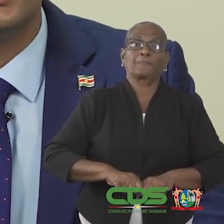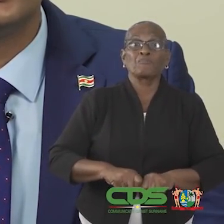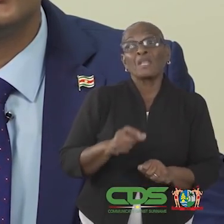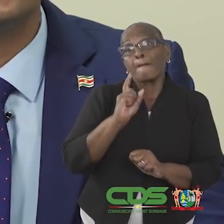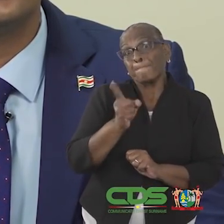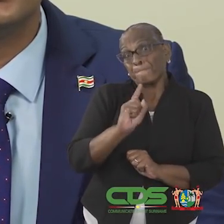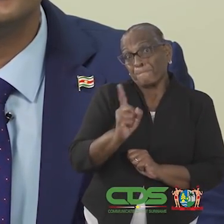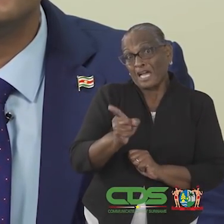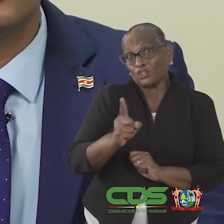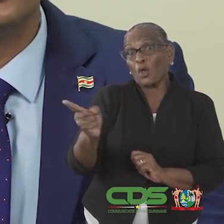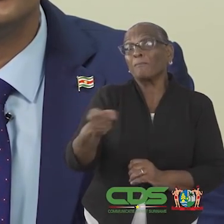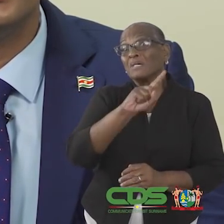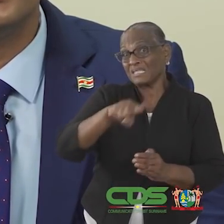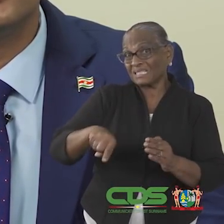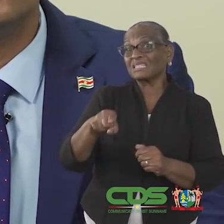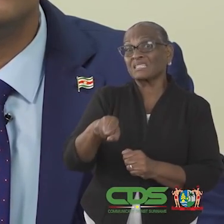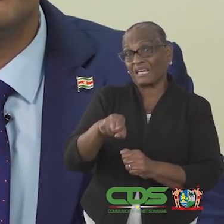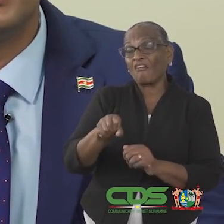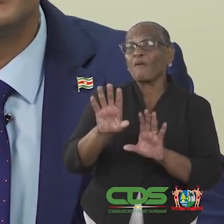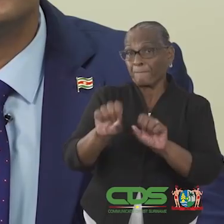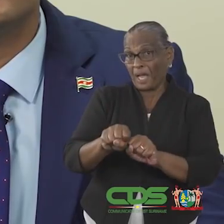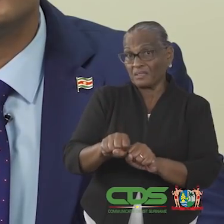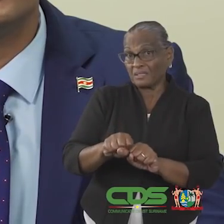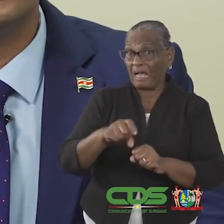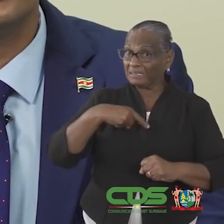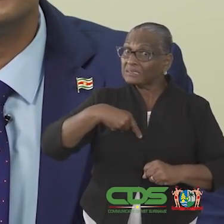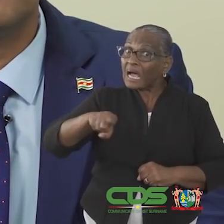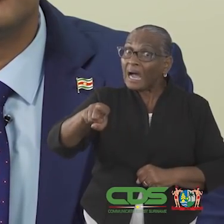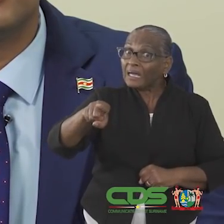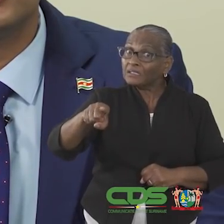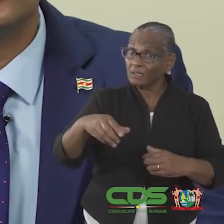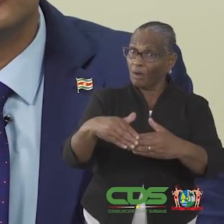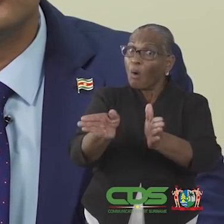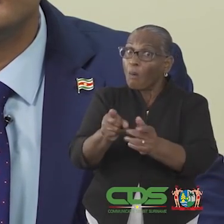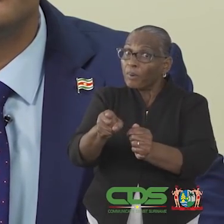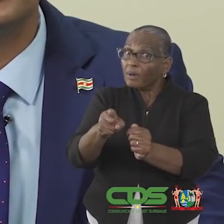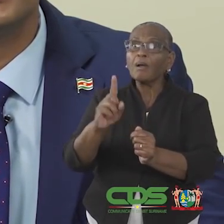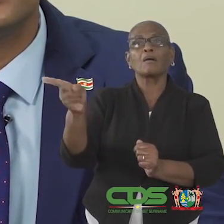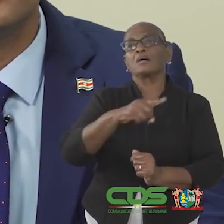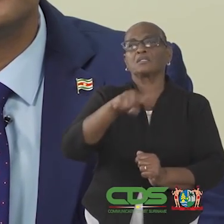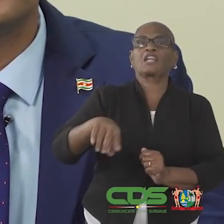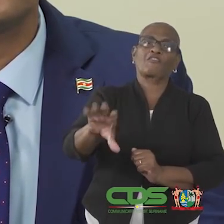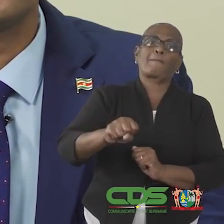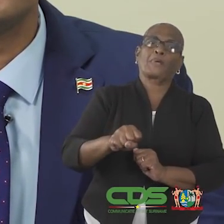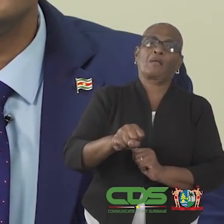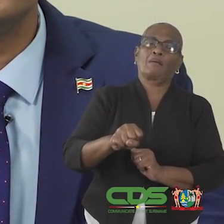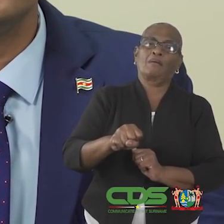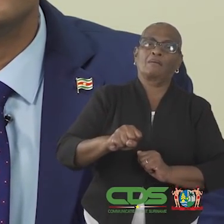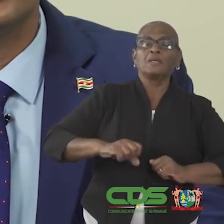Er zullen sancties volgen in die genoemde plekken ondanks het verbod toch open zijn.